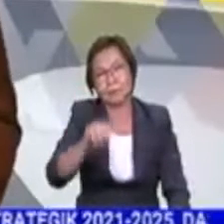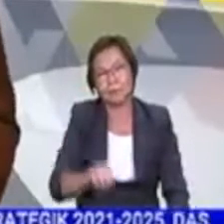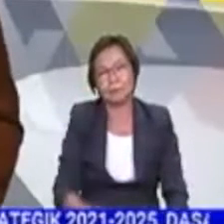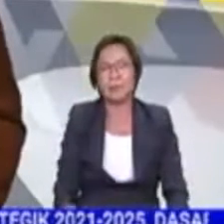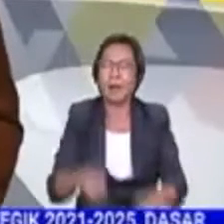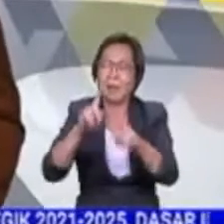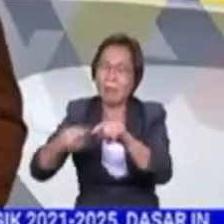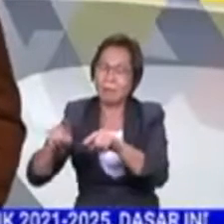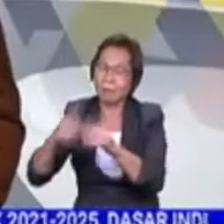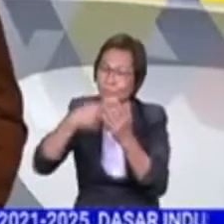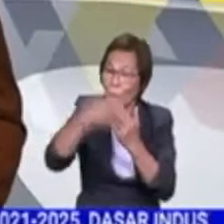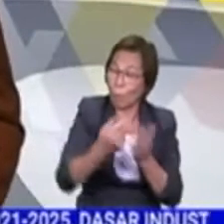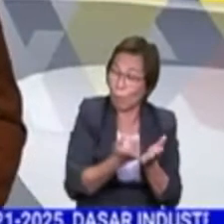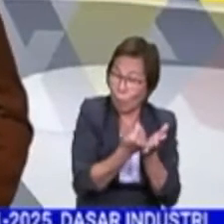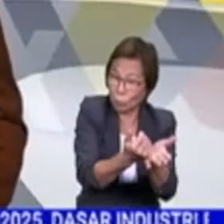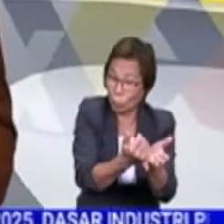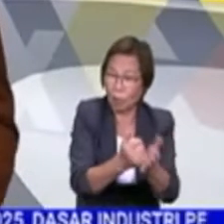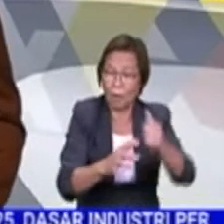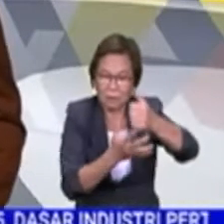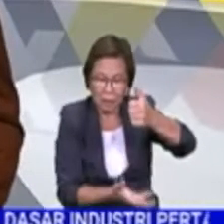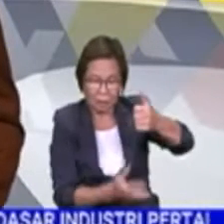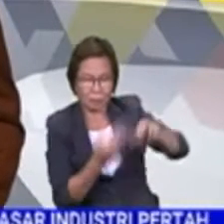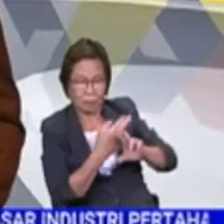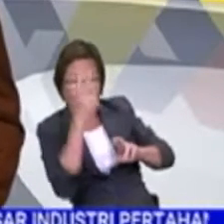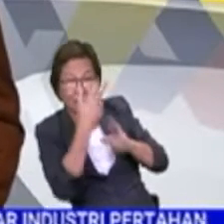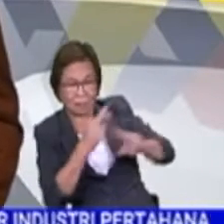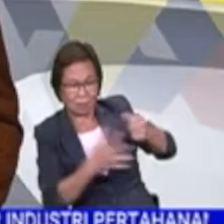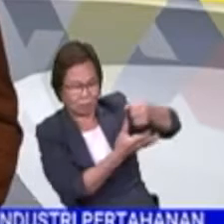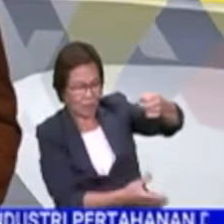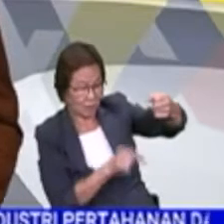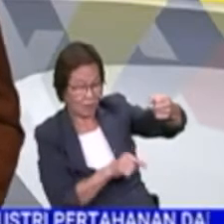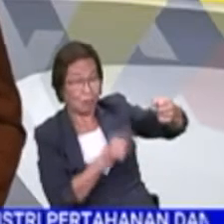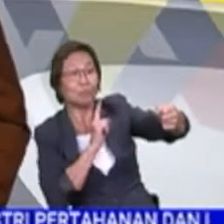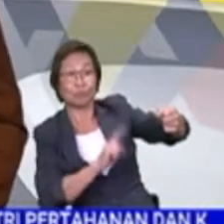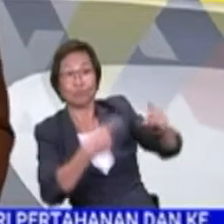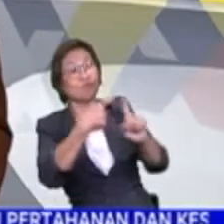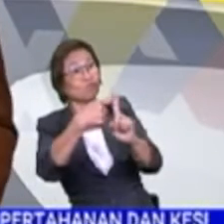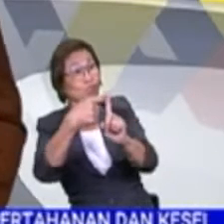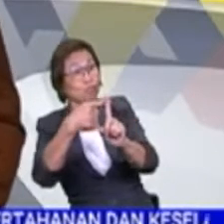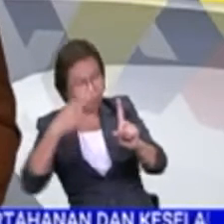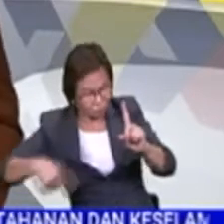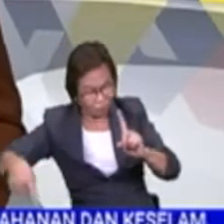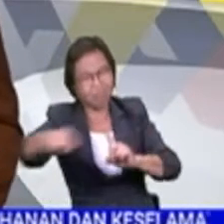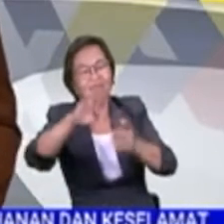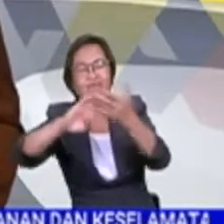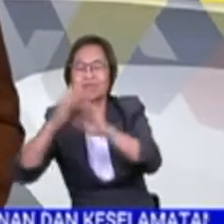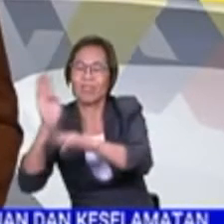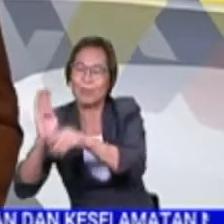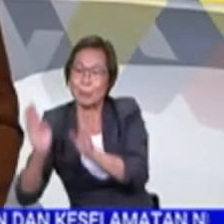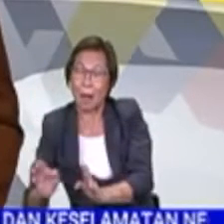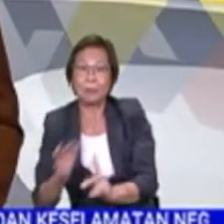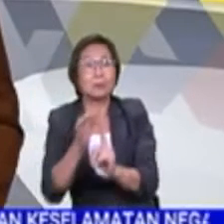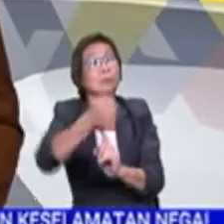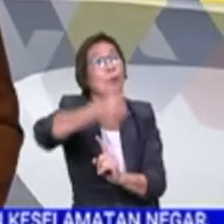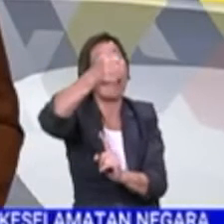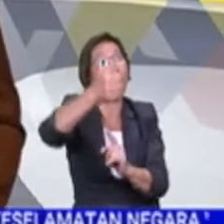Baik, pelbagai inisiatif bantuan mahupun dana yang disediakan kerajaan nyata memberi impak positif kepada komuniti perniagaan,